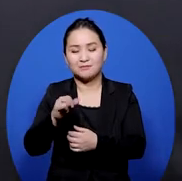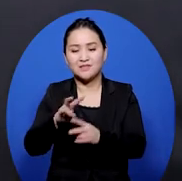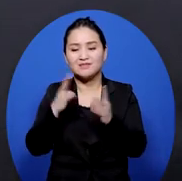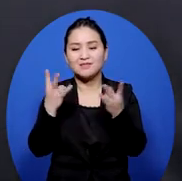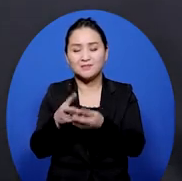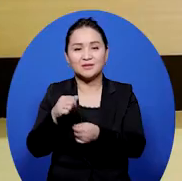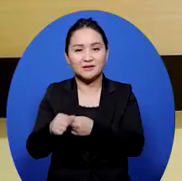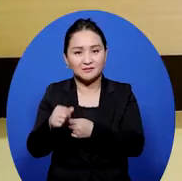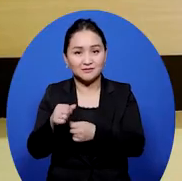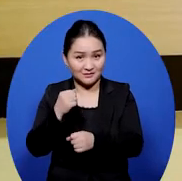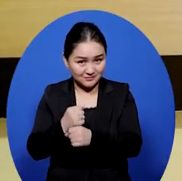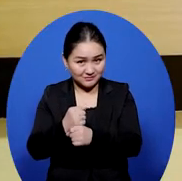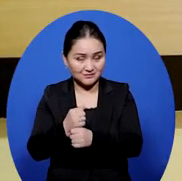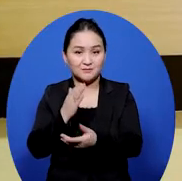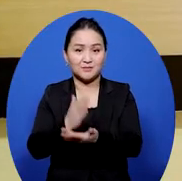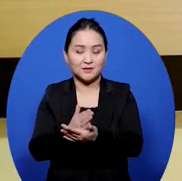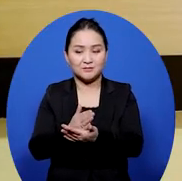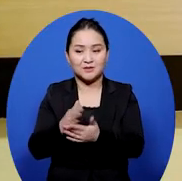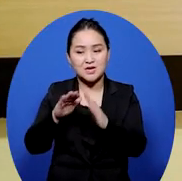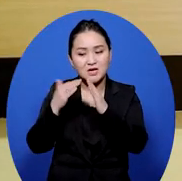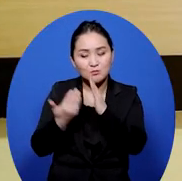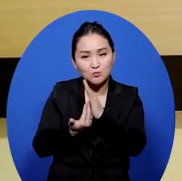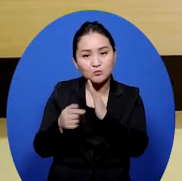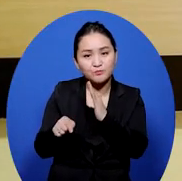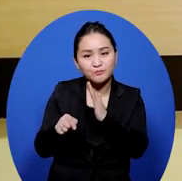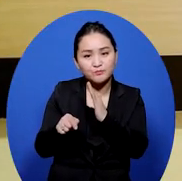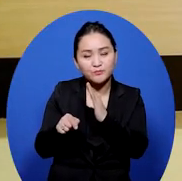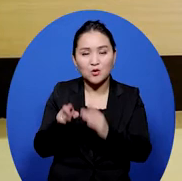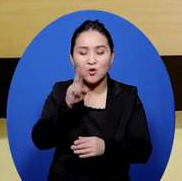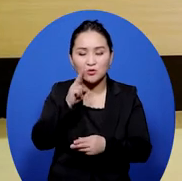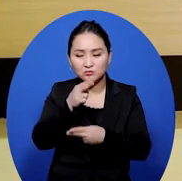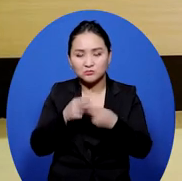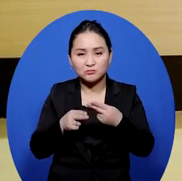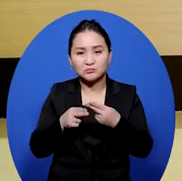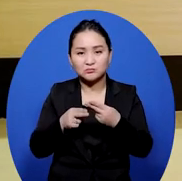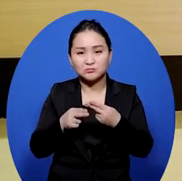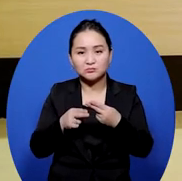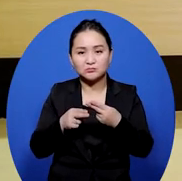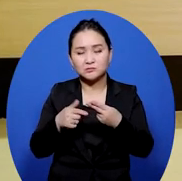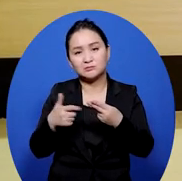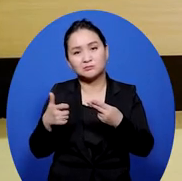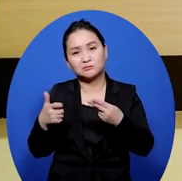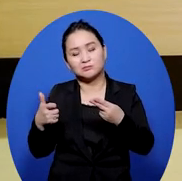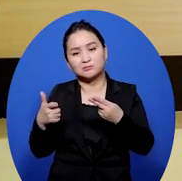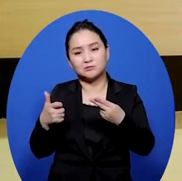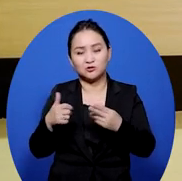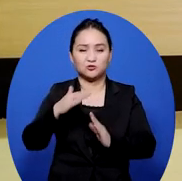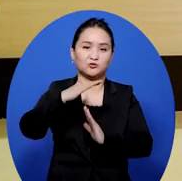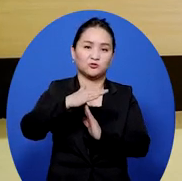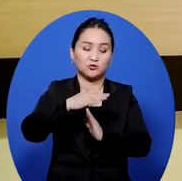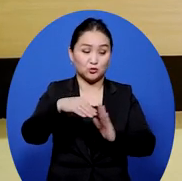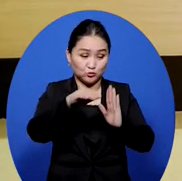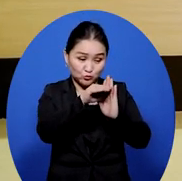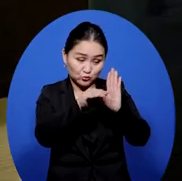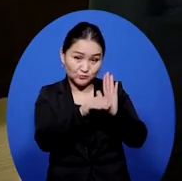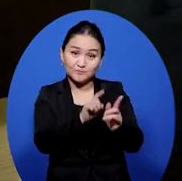ажил эрхэлдэг. Ийм өрхүүдээ одоо бас хүнсний эрхийн бичгээс төтгөл зөвлөх, зогсоох, журмынхын